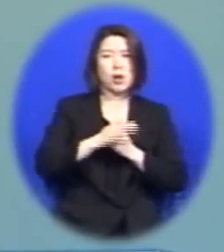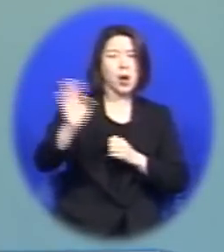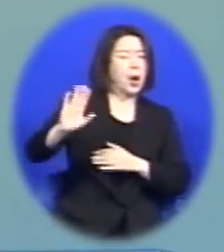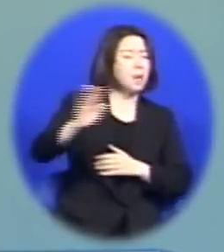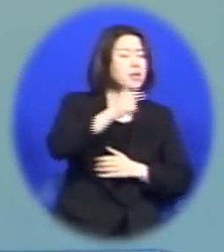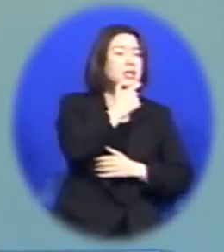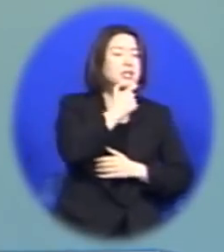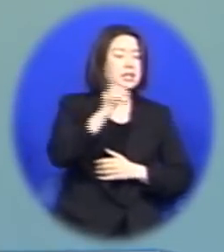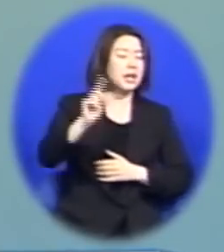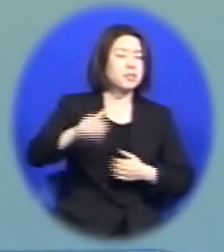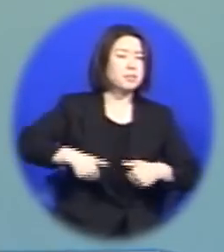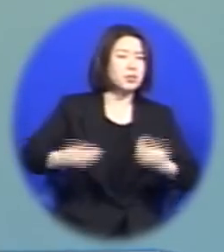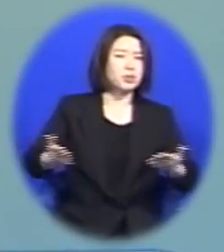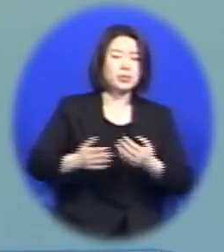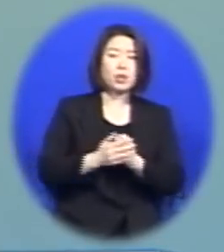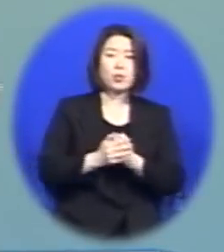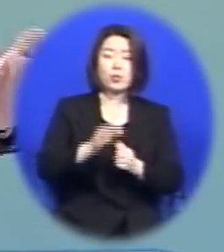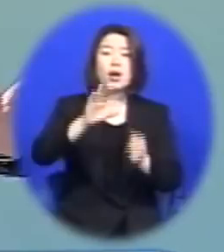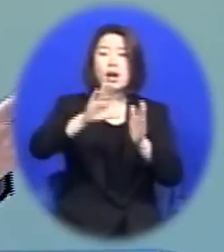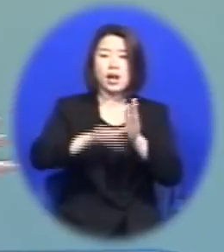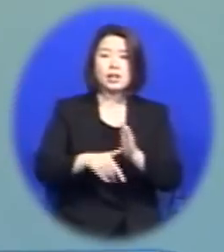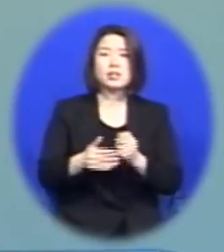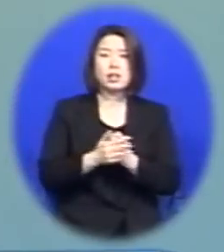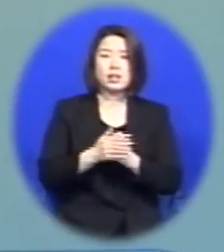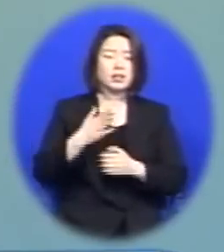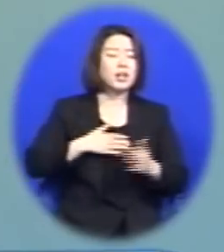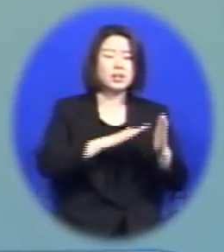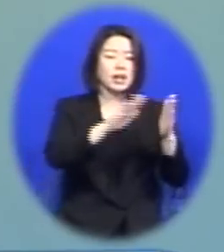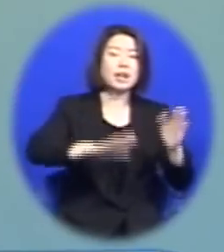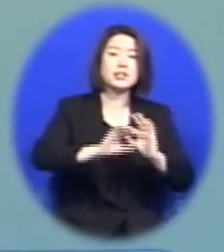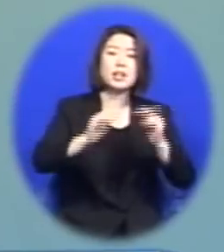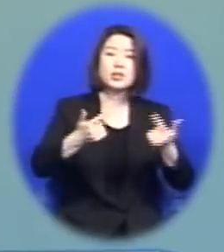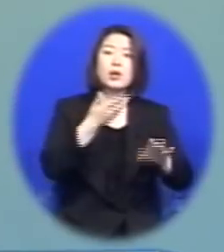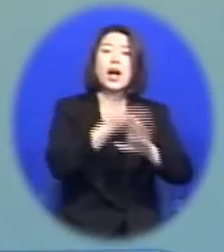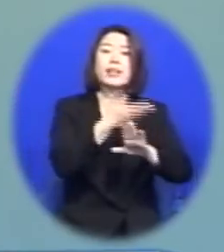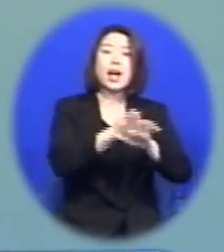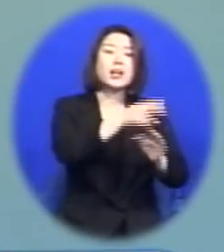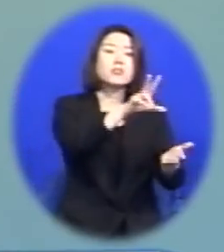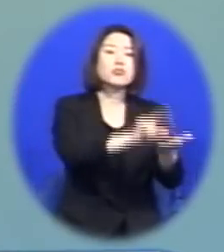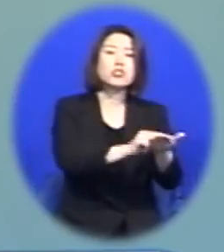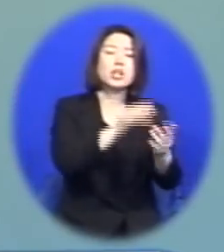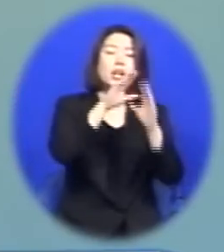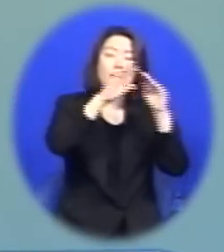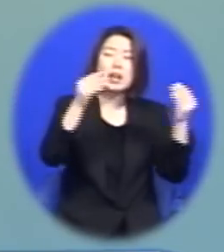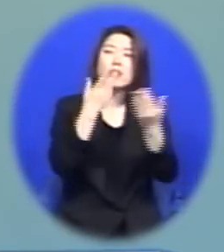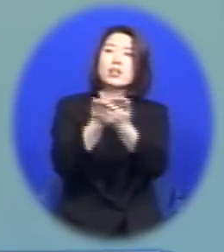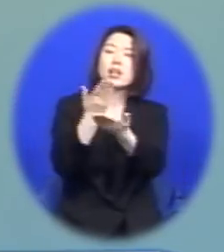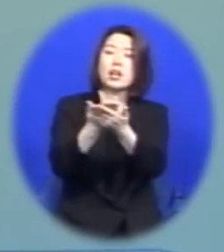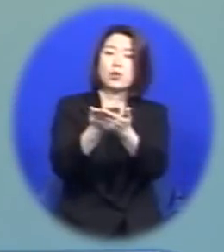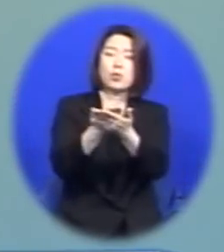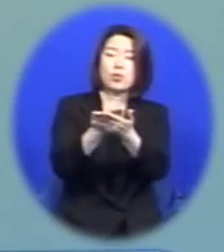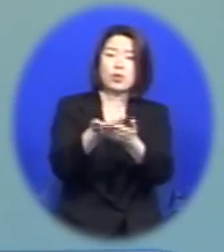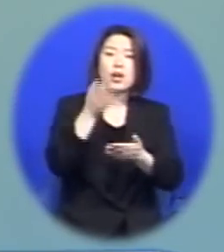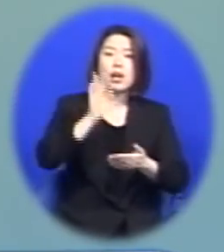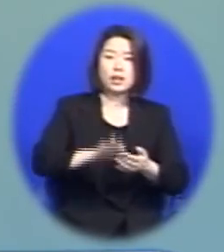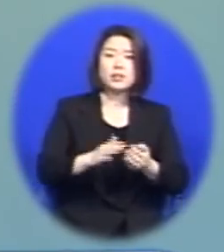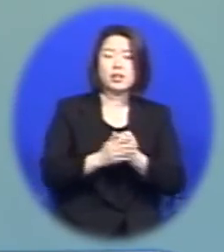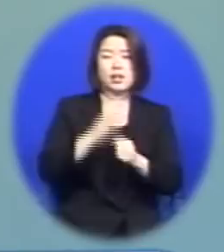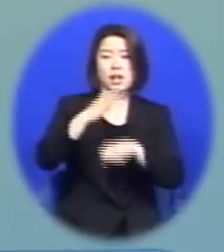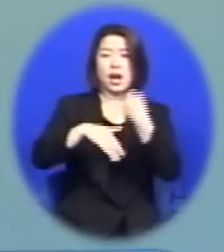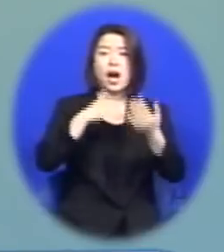데나는 필요 없다고 나는 지금 가정이 아니고 진짜 중요한 다른 문제가 있어요 근데 하나님은